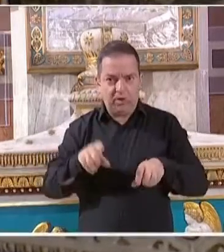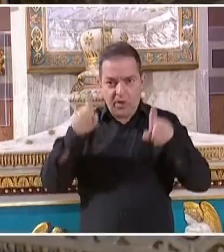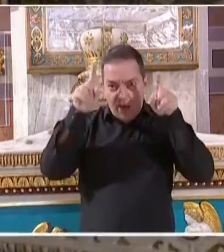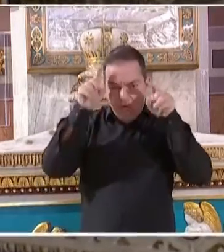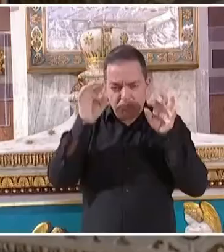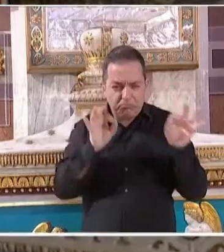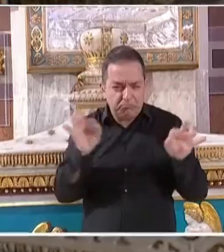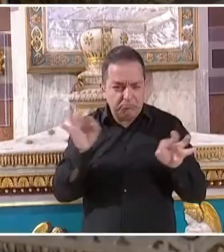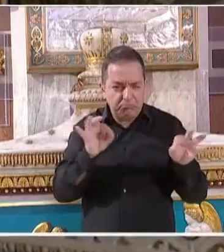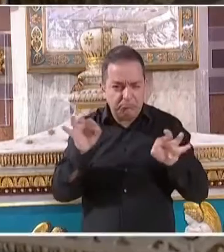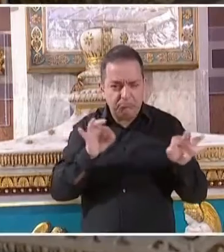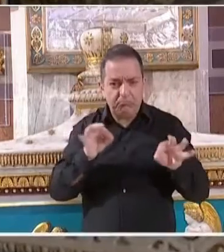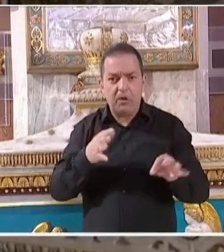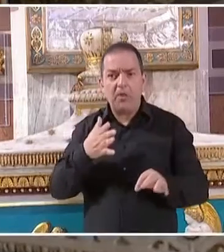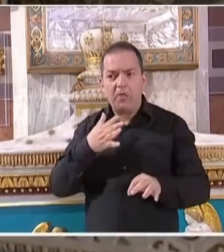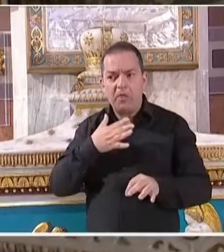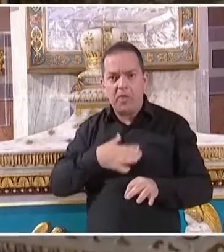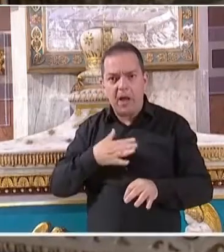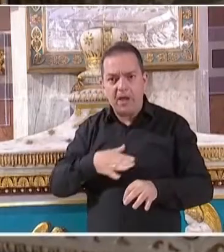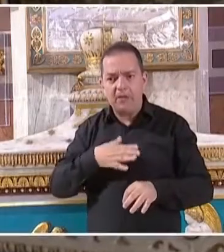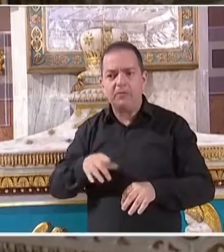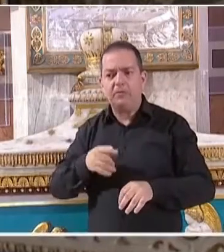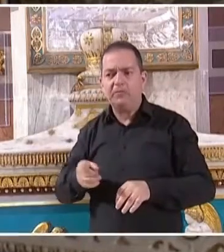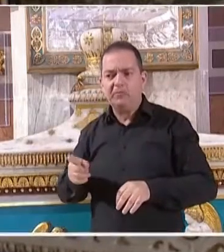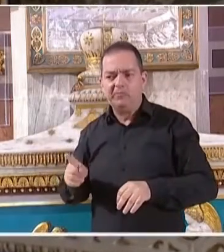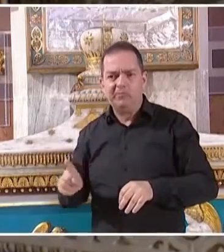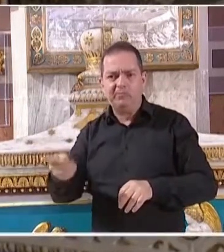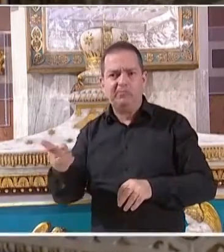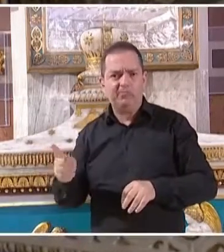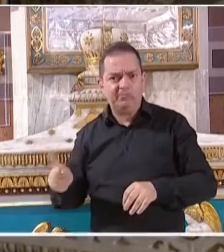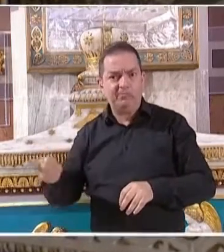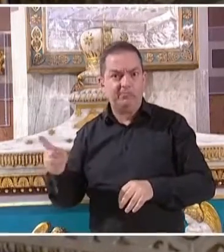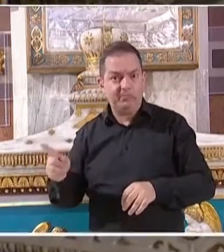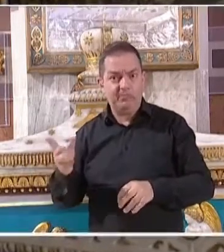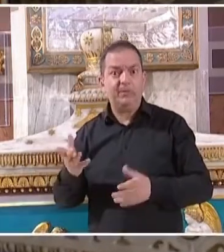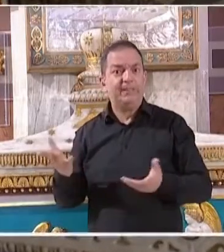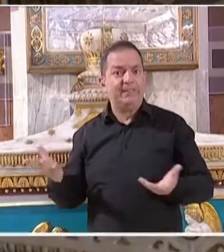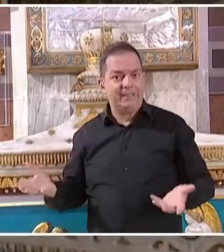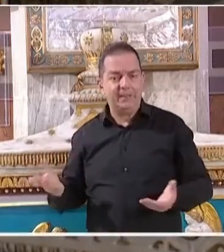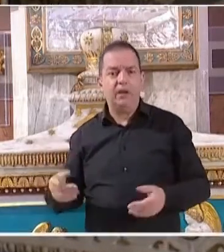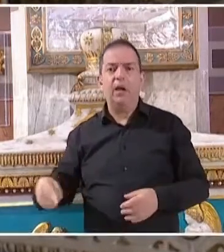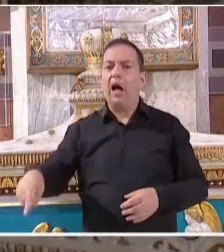προξενήσει πνευματική τύφλωση στον νου των ανθρώπων,